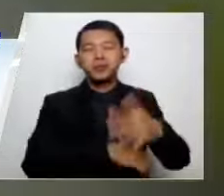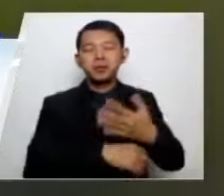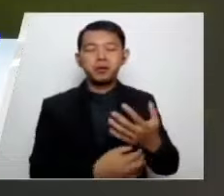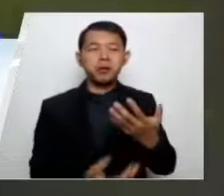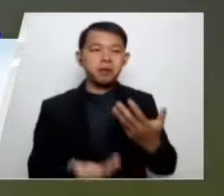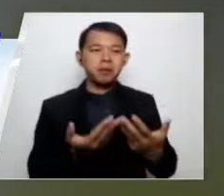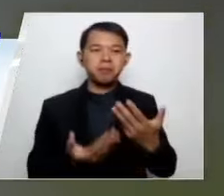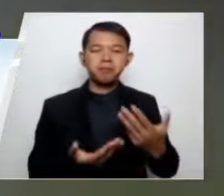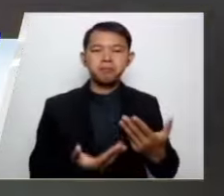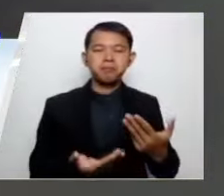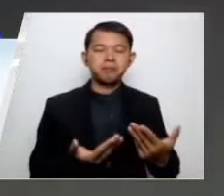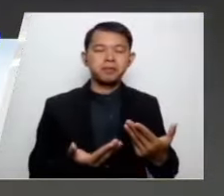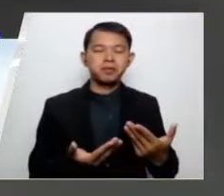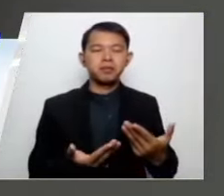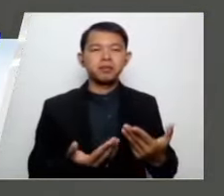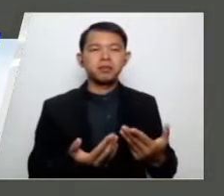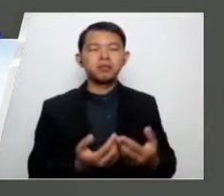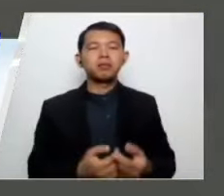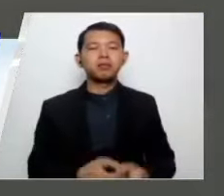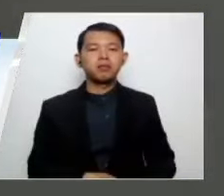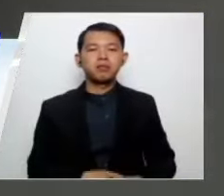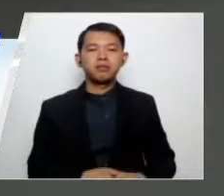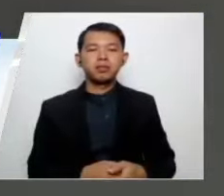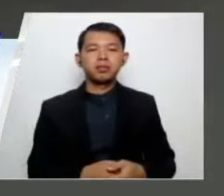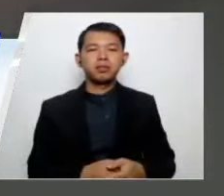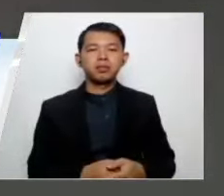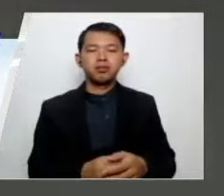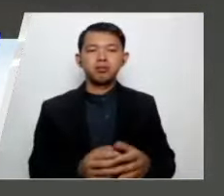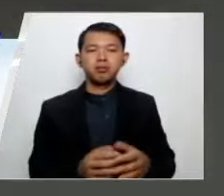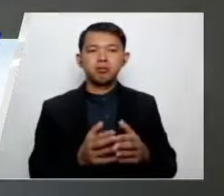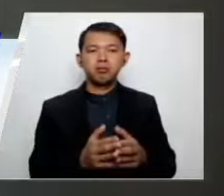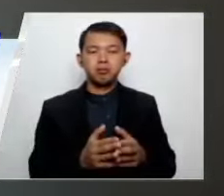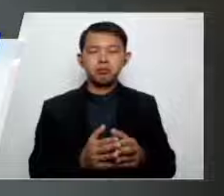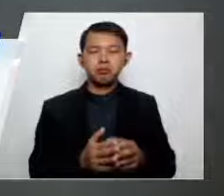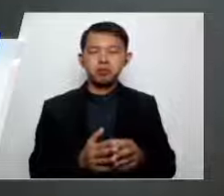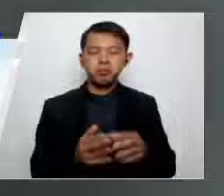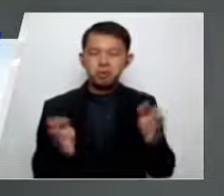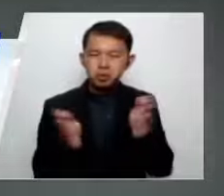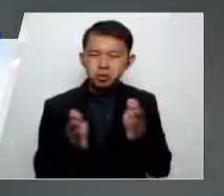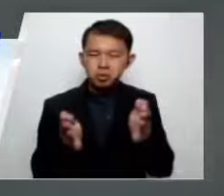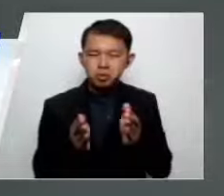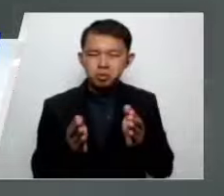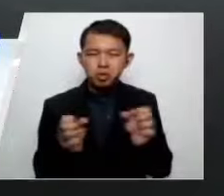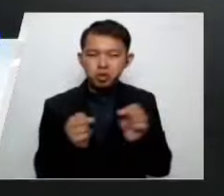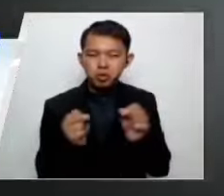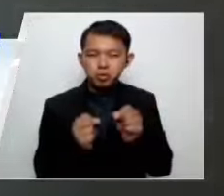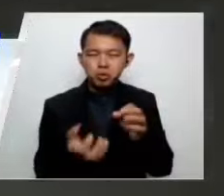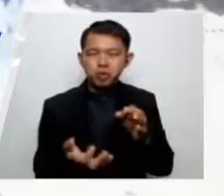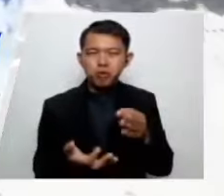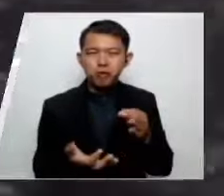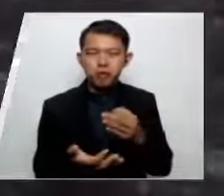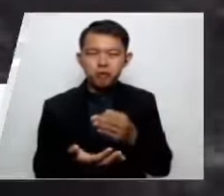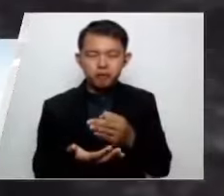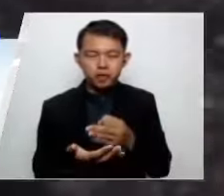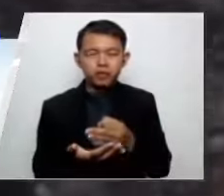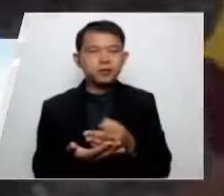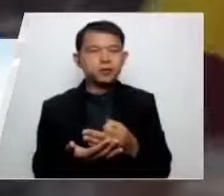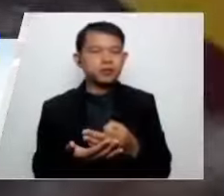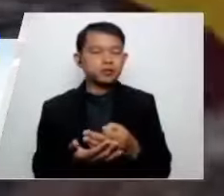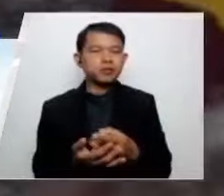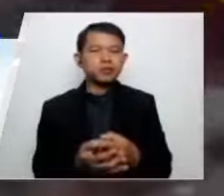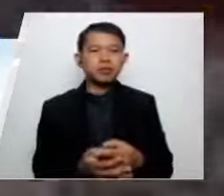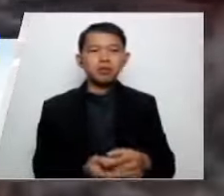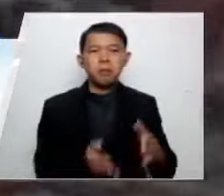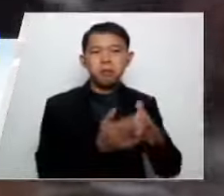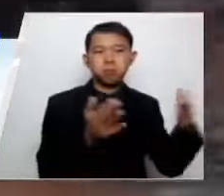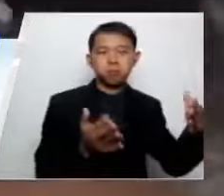time kung saan hinahabol ng malalaking isda ang mga maliliit na isda. Nitong linggo rin, dumagsa ang libo-libong